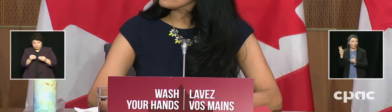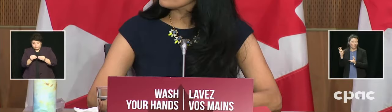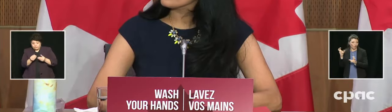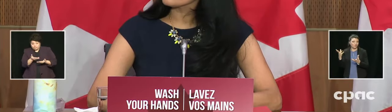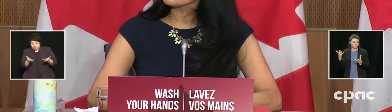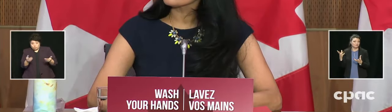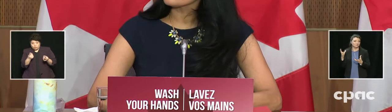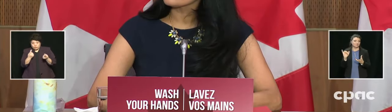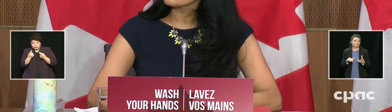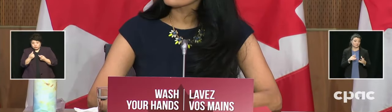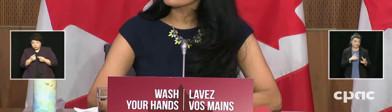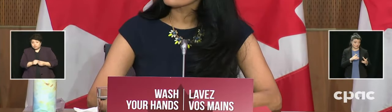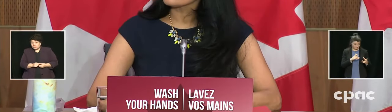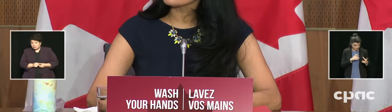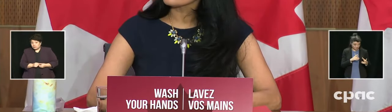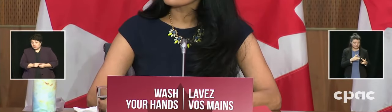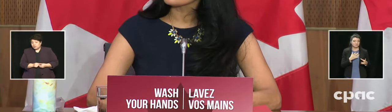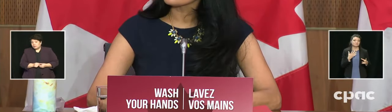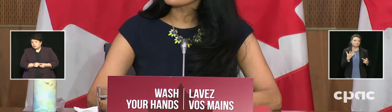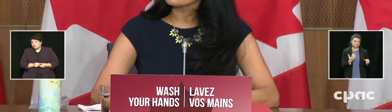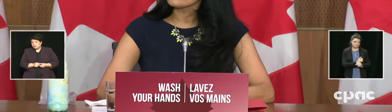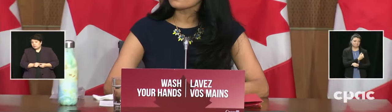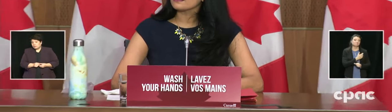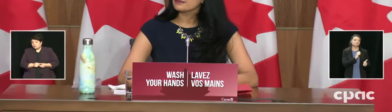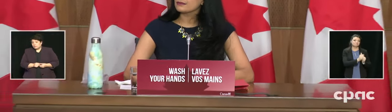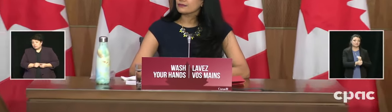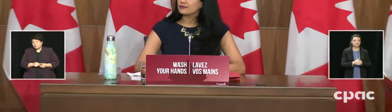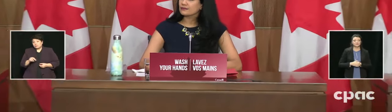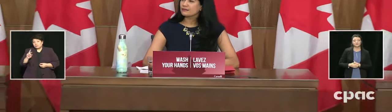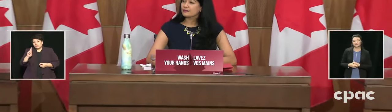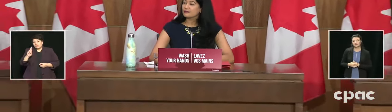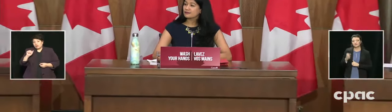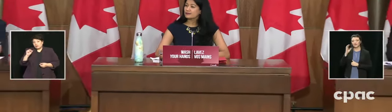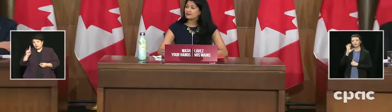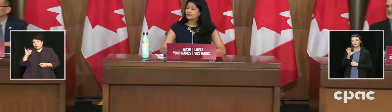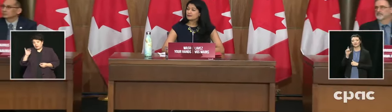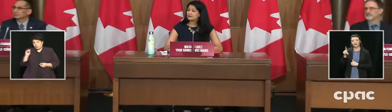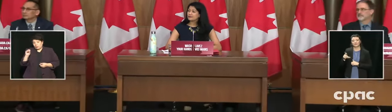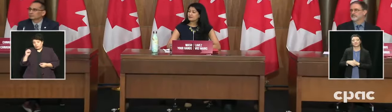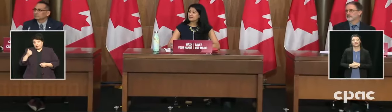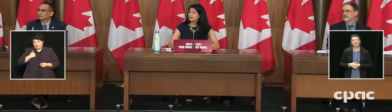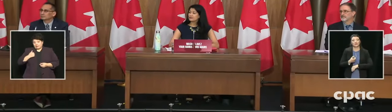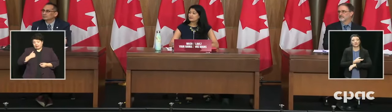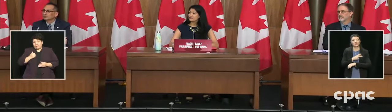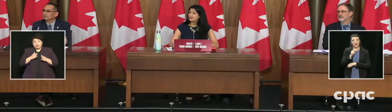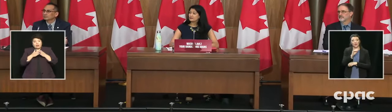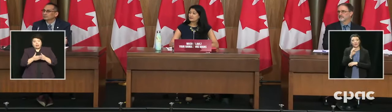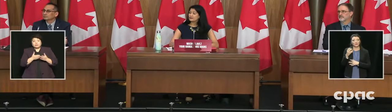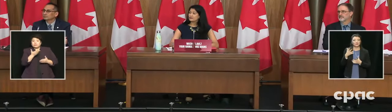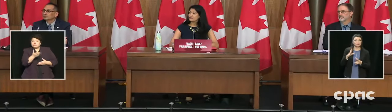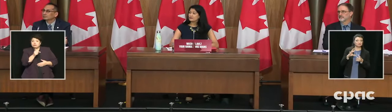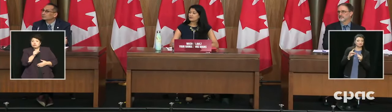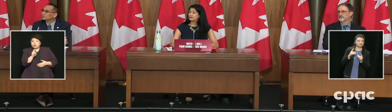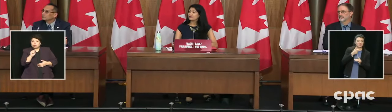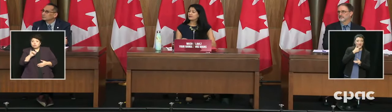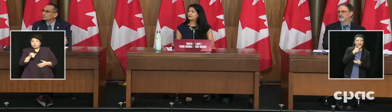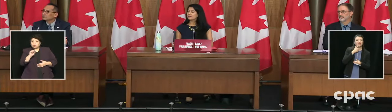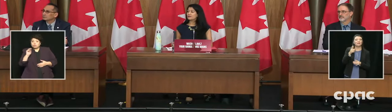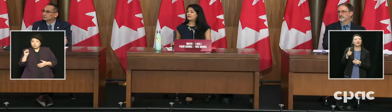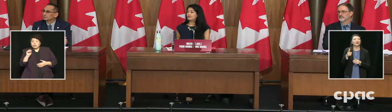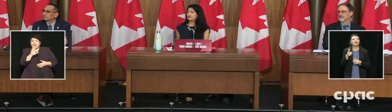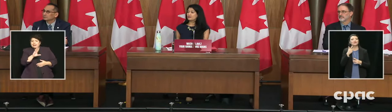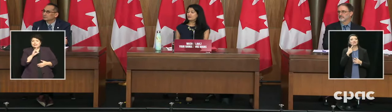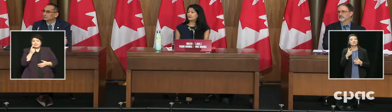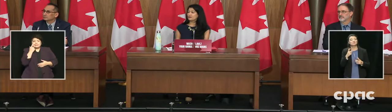Juliane. Juliane Lapointe de Radio-Canada. Docteur Njoo, vous en avez un peu parlé déjà en anglais, mais quand vous dites qu'on a espoir que toute la population